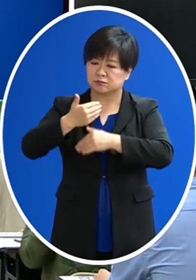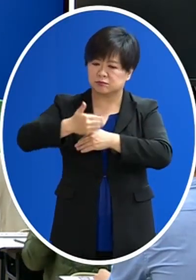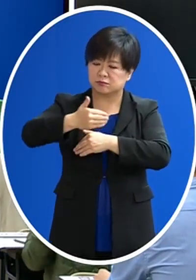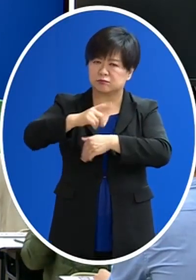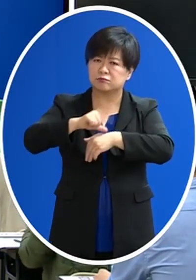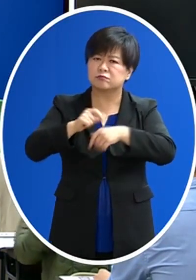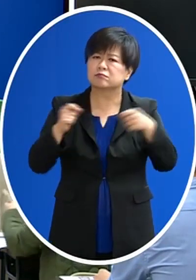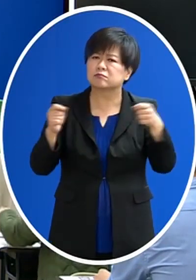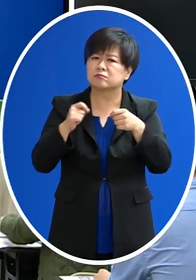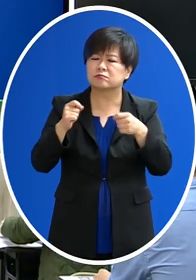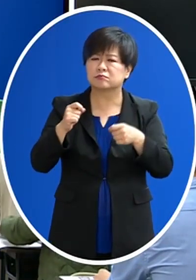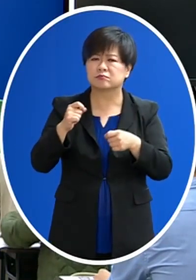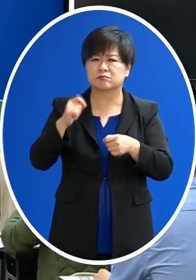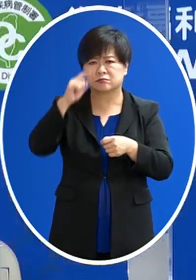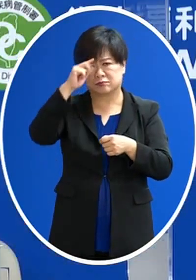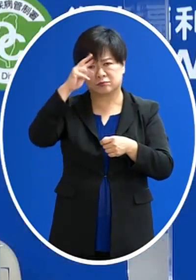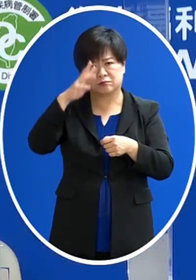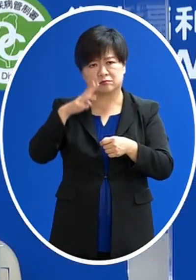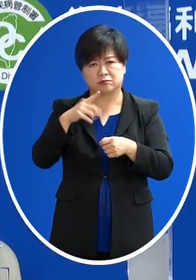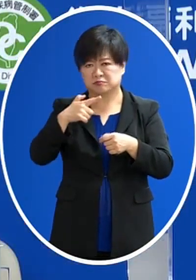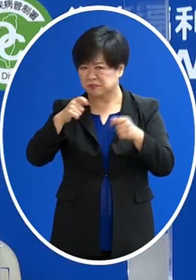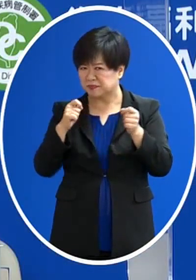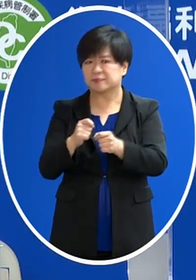长的时间？最短的话，